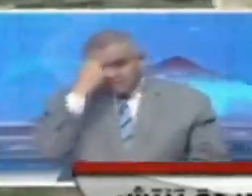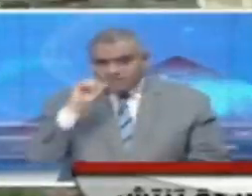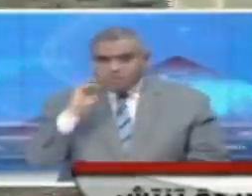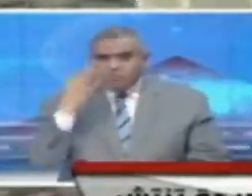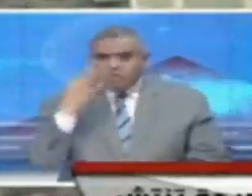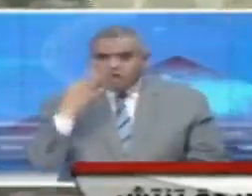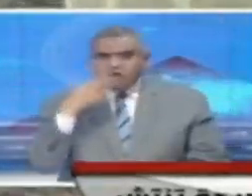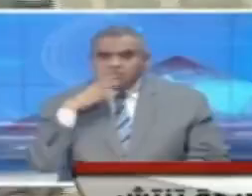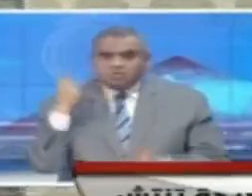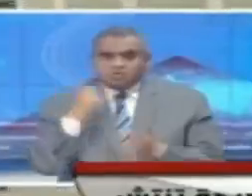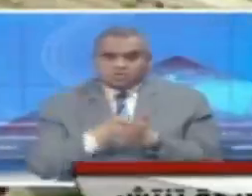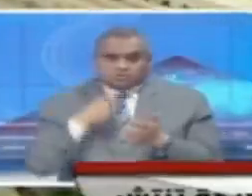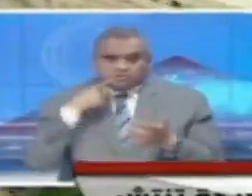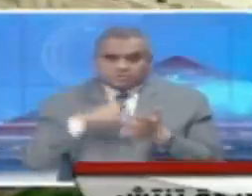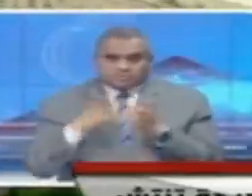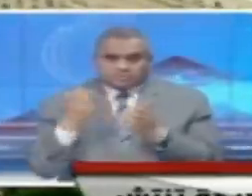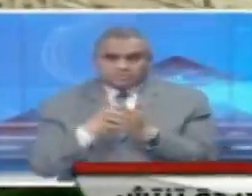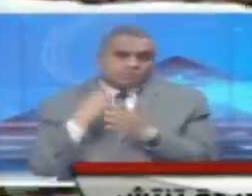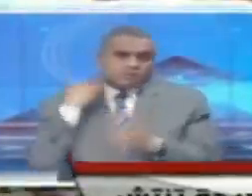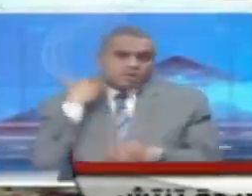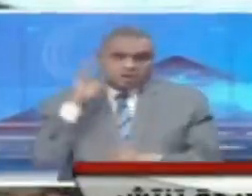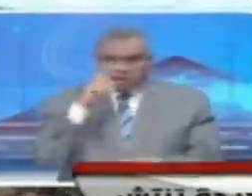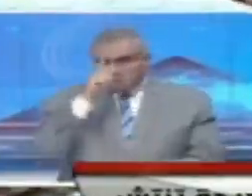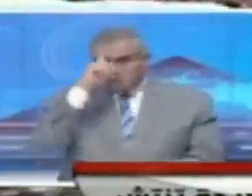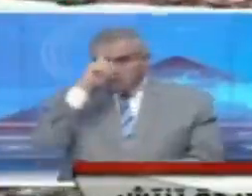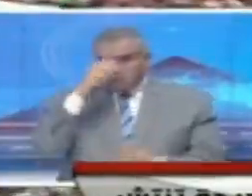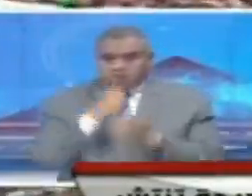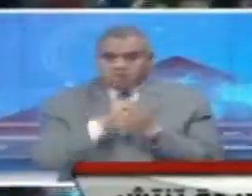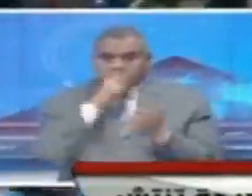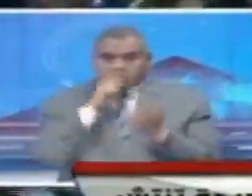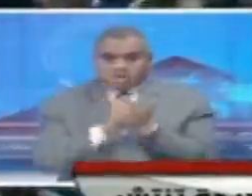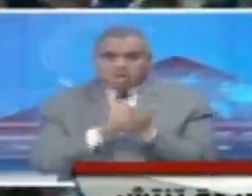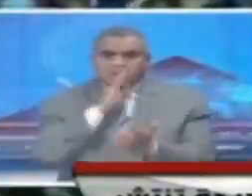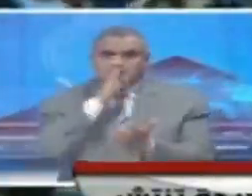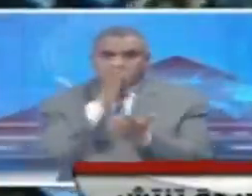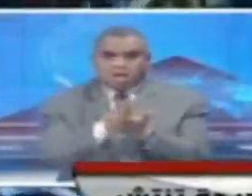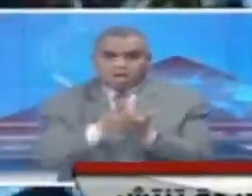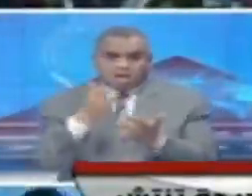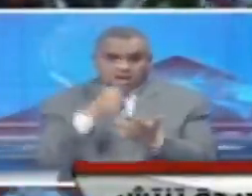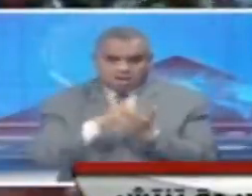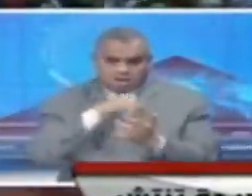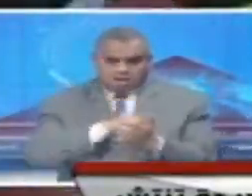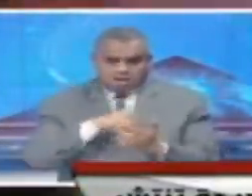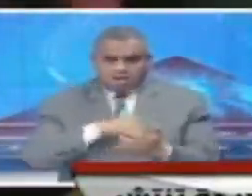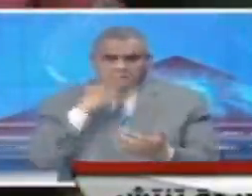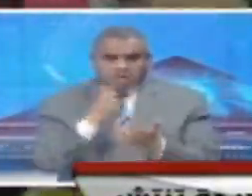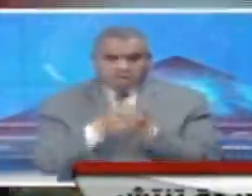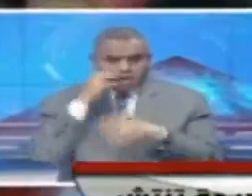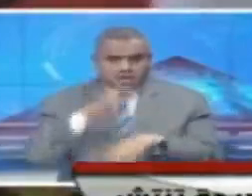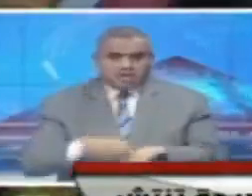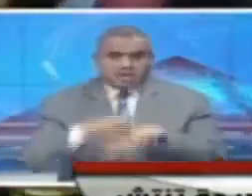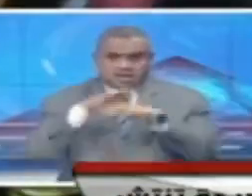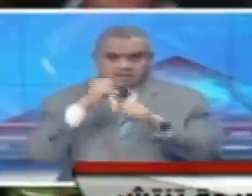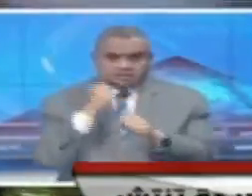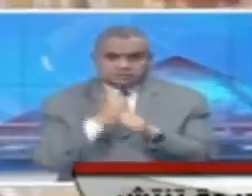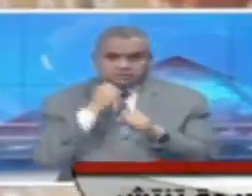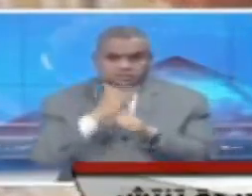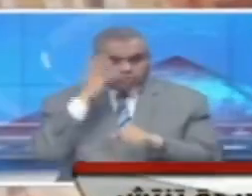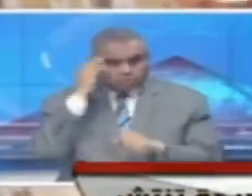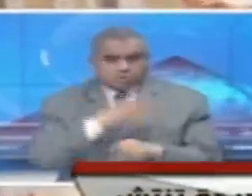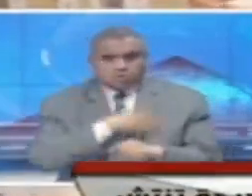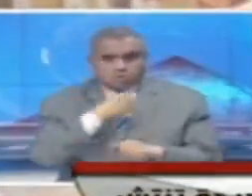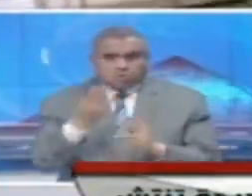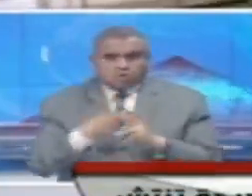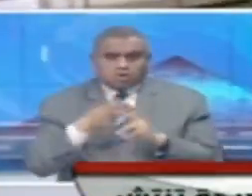30 يونيو عام 2013، طالبوا بكرامتهم الإنسانية، الحق الذي يتصدر حقوق الإنسان، وعملت على توفيره